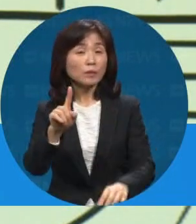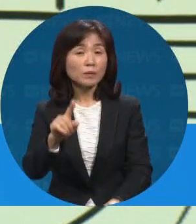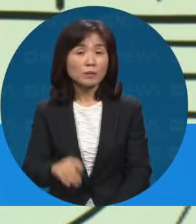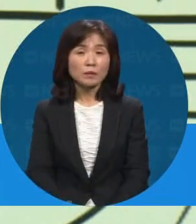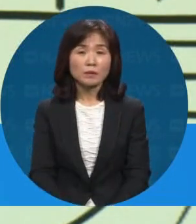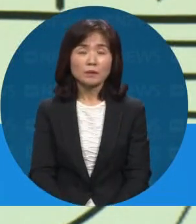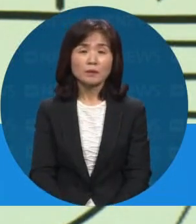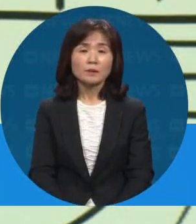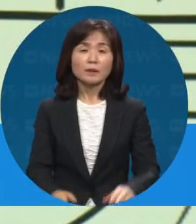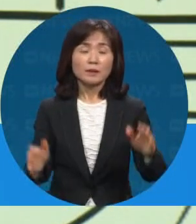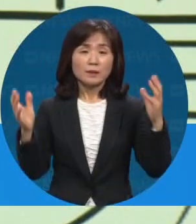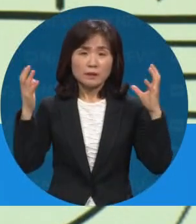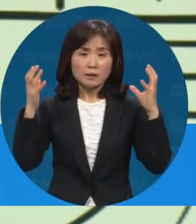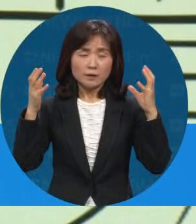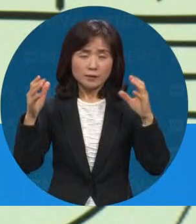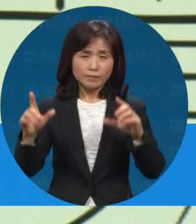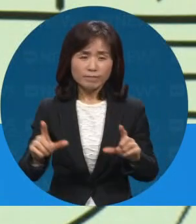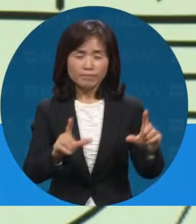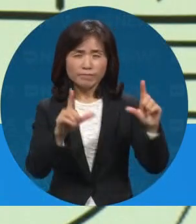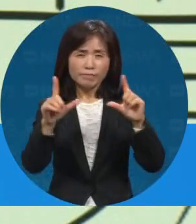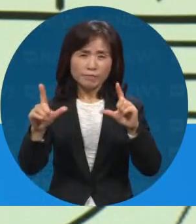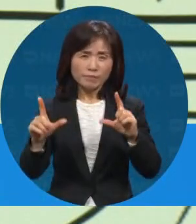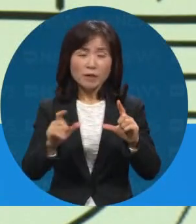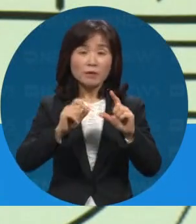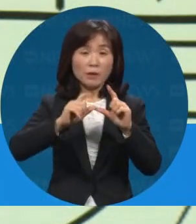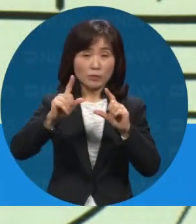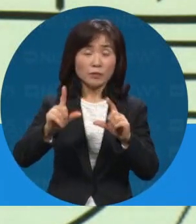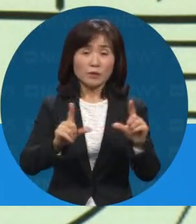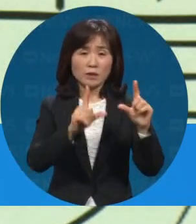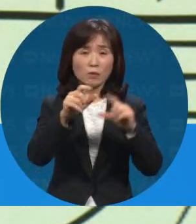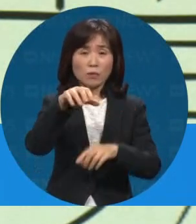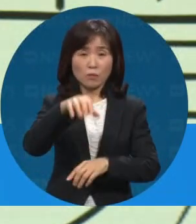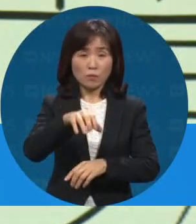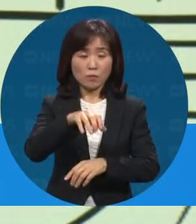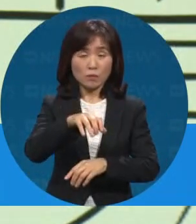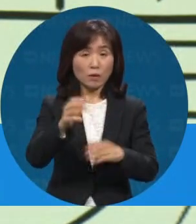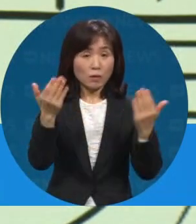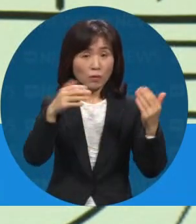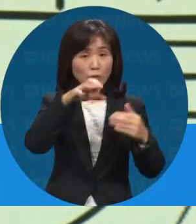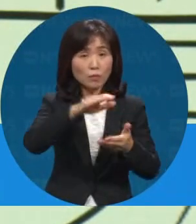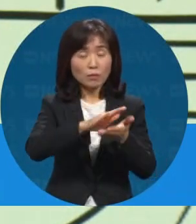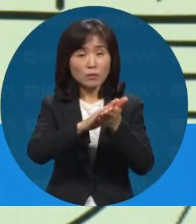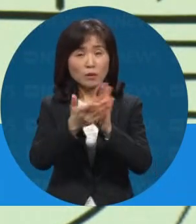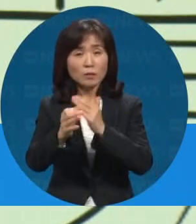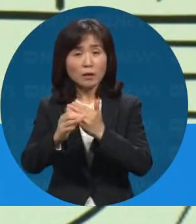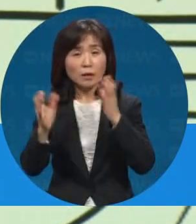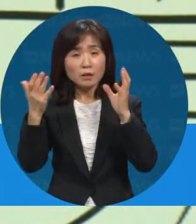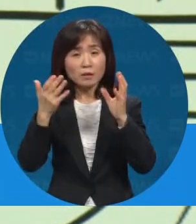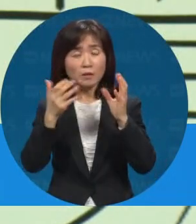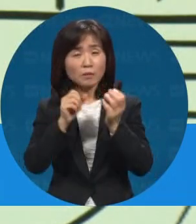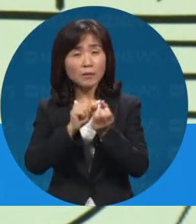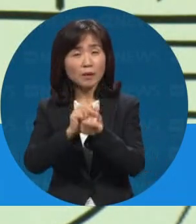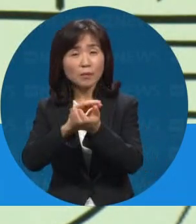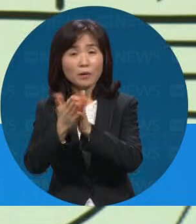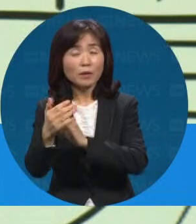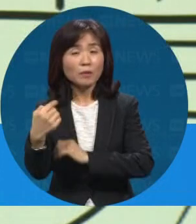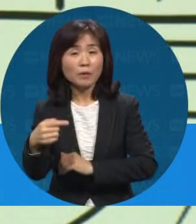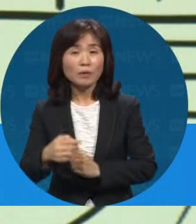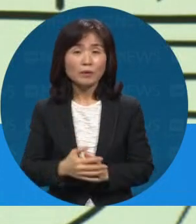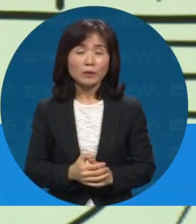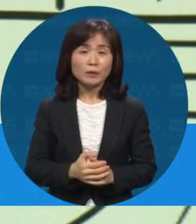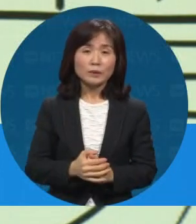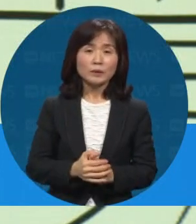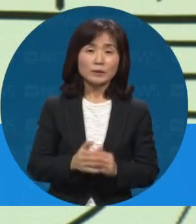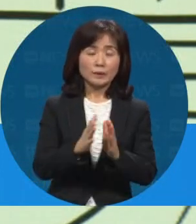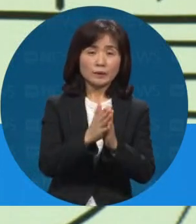아이들이 많은 시간을 보내는 학교이 공간이 달라진다면 아이들은 또 어떻게 표현할까요 책 다시